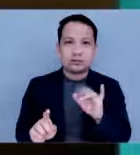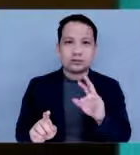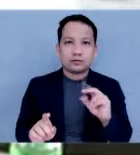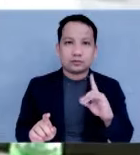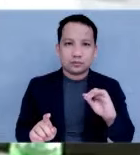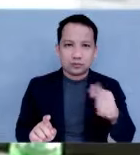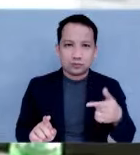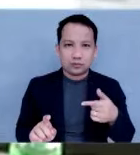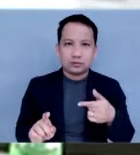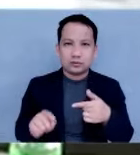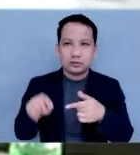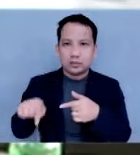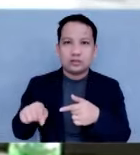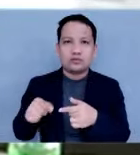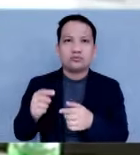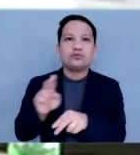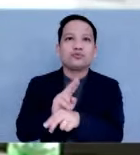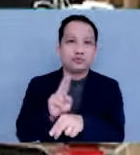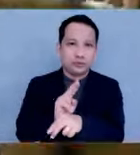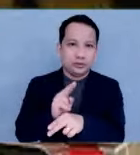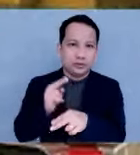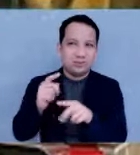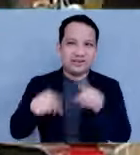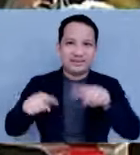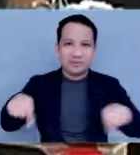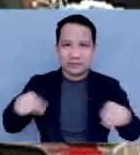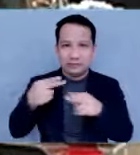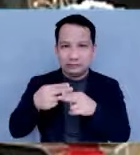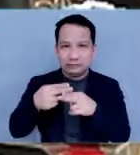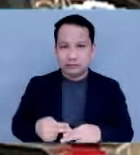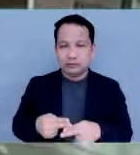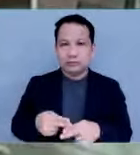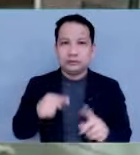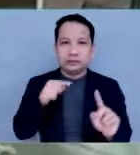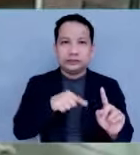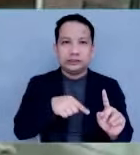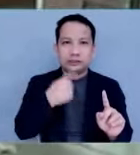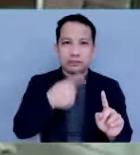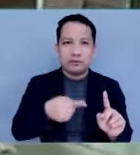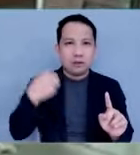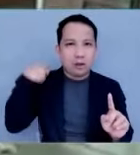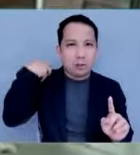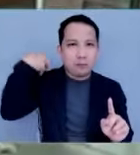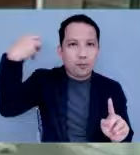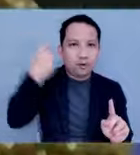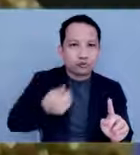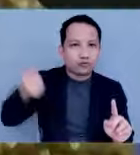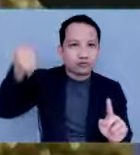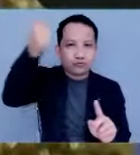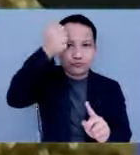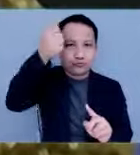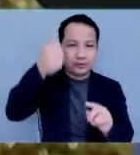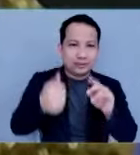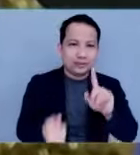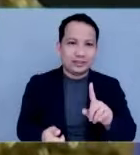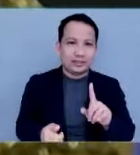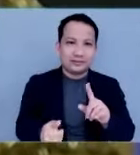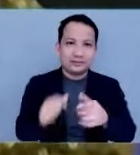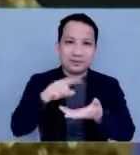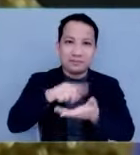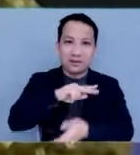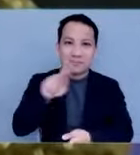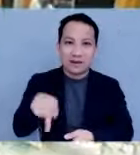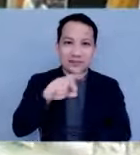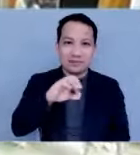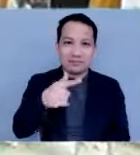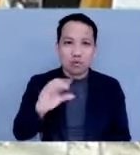ibang alias ang sinasabi ding big boss ng ni-raid na Lucky South 99 Pogo Hub sa Porac, Pampanga noong Hunyo. Isa siya sa target ng mga